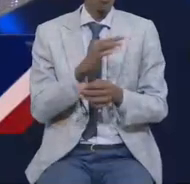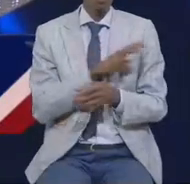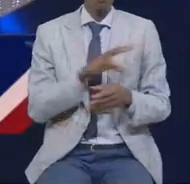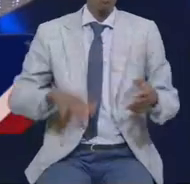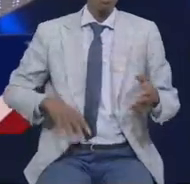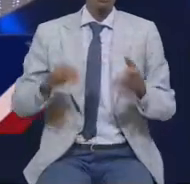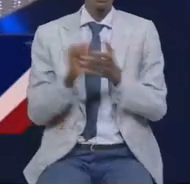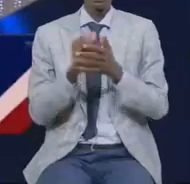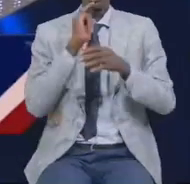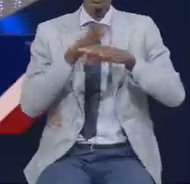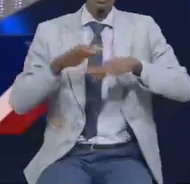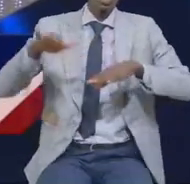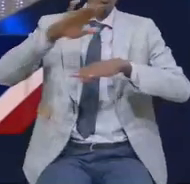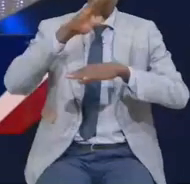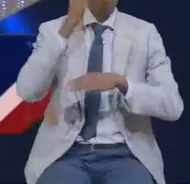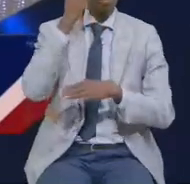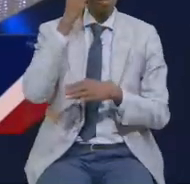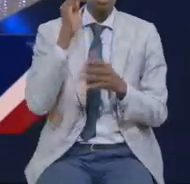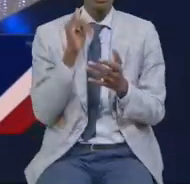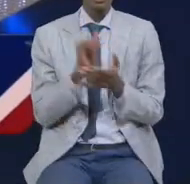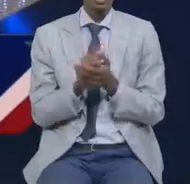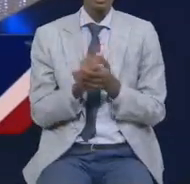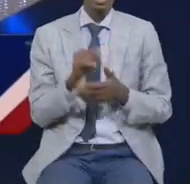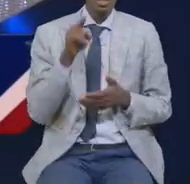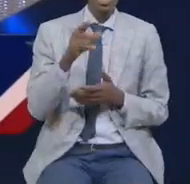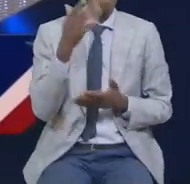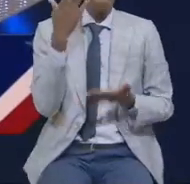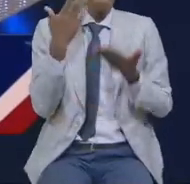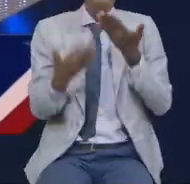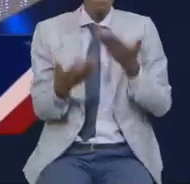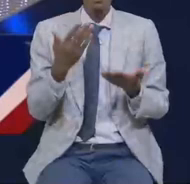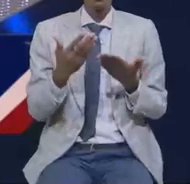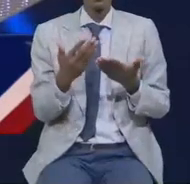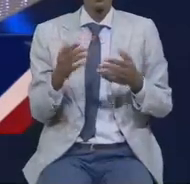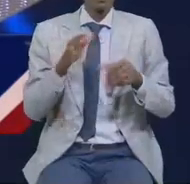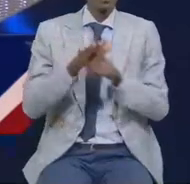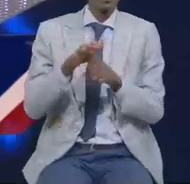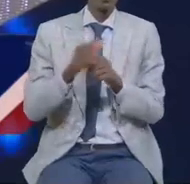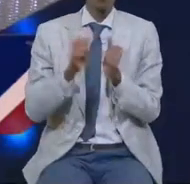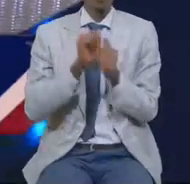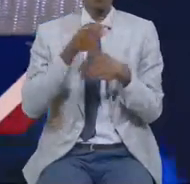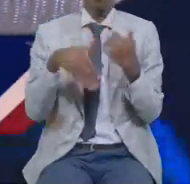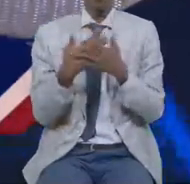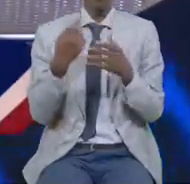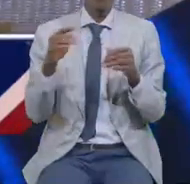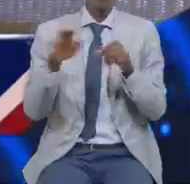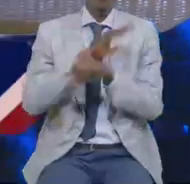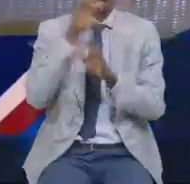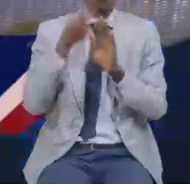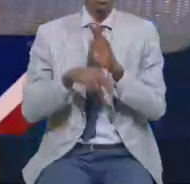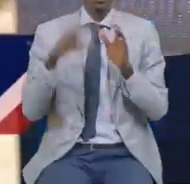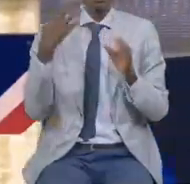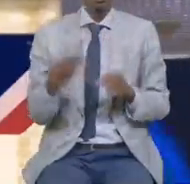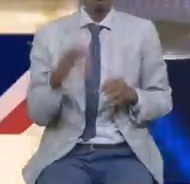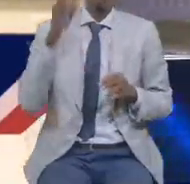connaissance, en sorte que vous soyez remplis jusqu'à toute la plénitude de Dieu. Lorsque vous êtes remplis de